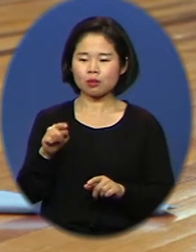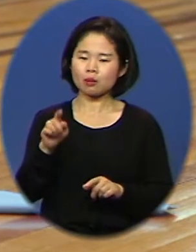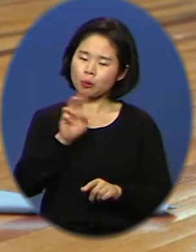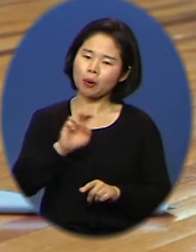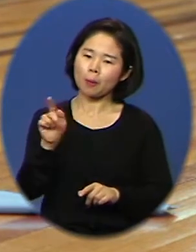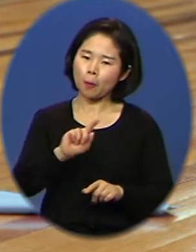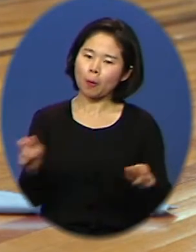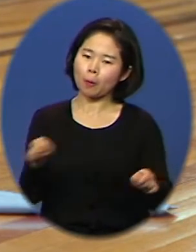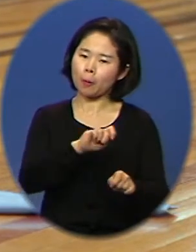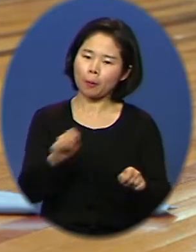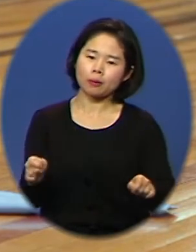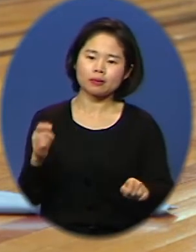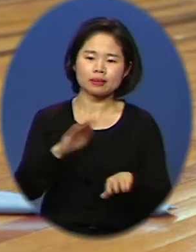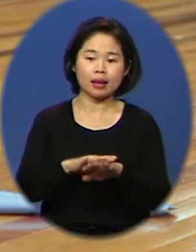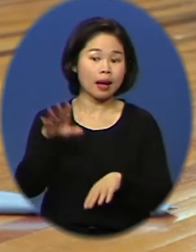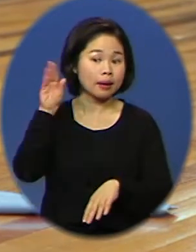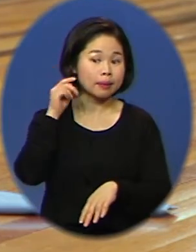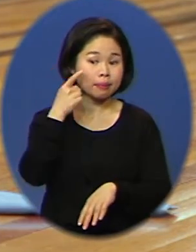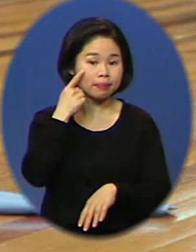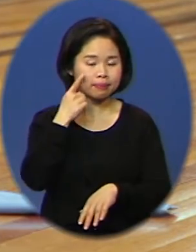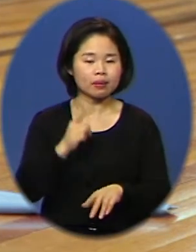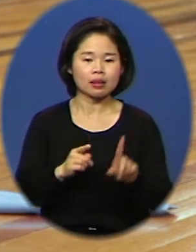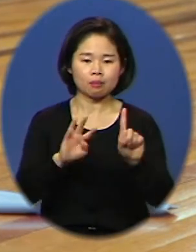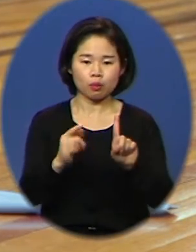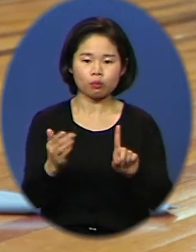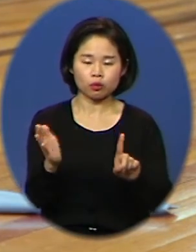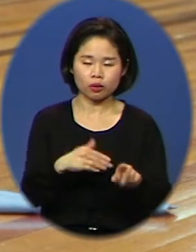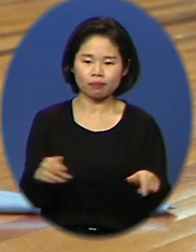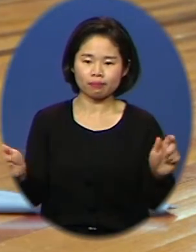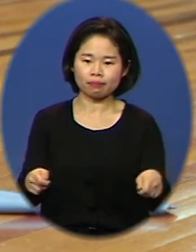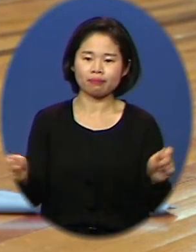한번 들어보세요. 아시겠죠? 1번부터 갑니다. 시작.